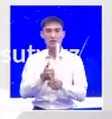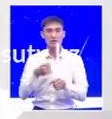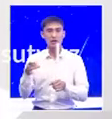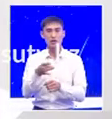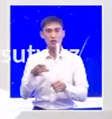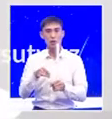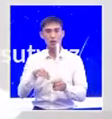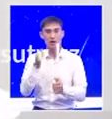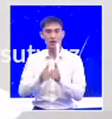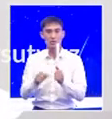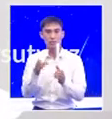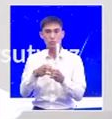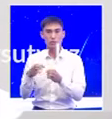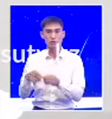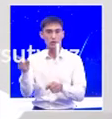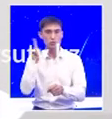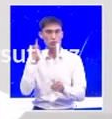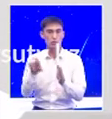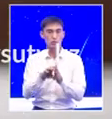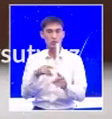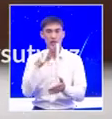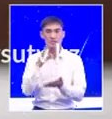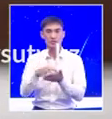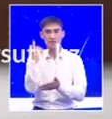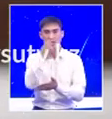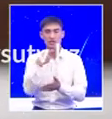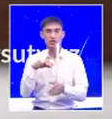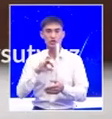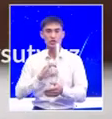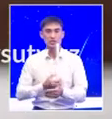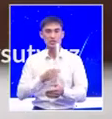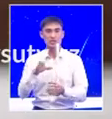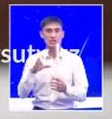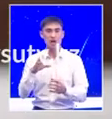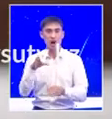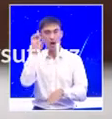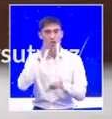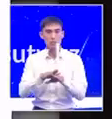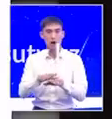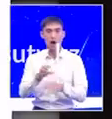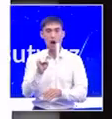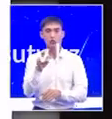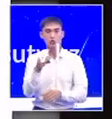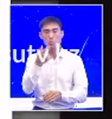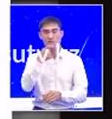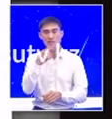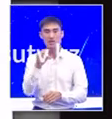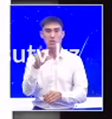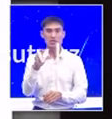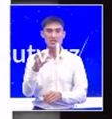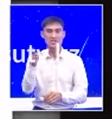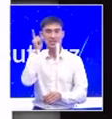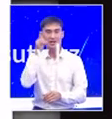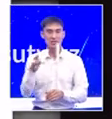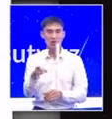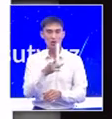из представленных пунктов и заслушал отчеты ответственных лиц, в частности, акимов Аксузского, Панфиловского, Енбекши-Казахского и Сарканского районов.